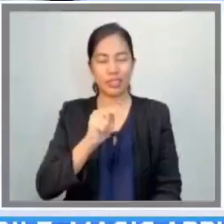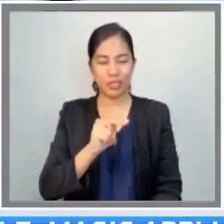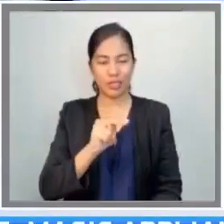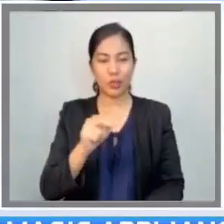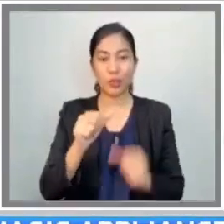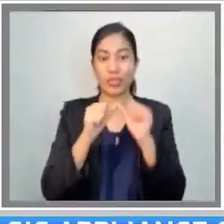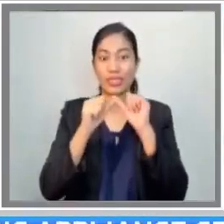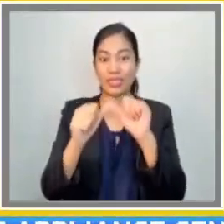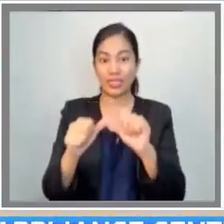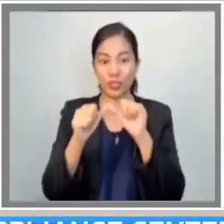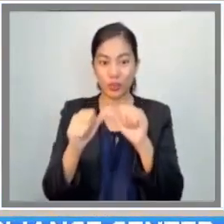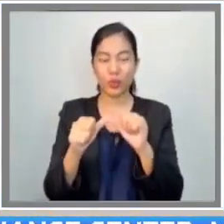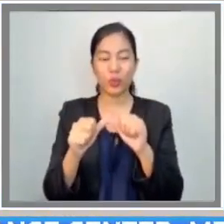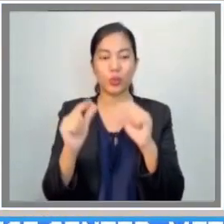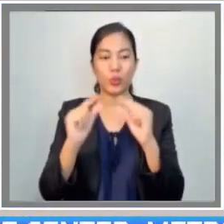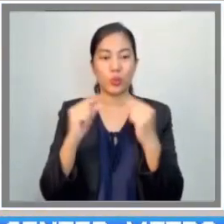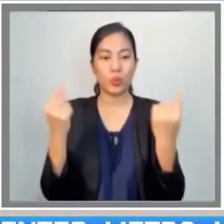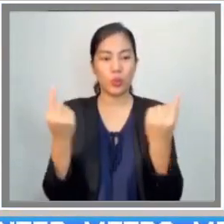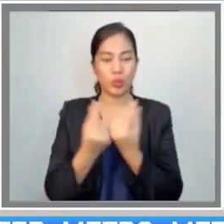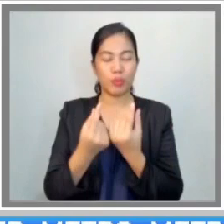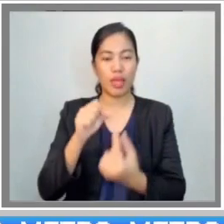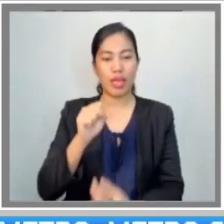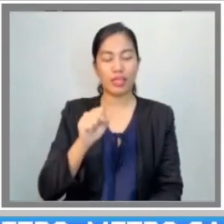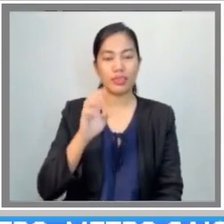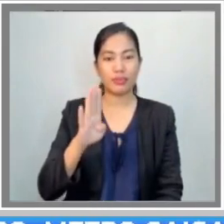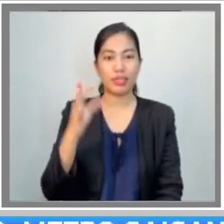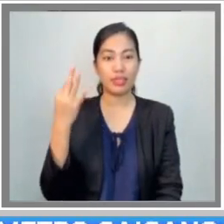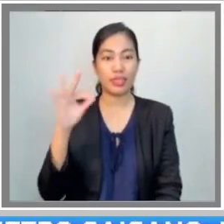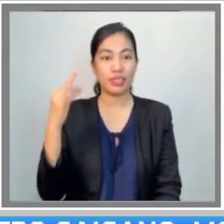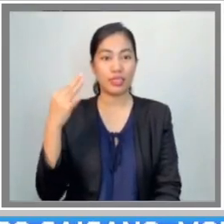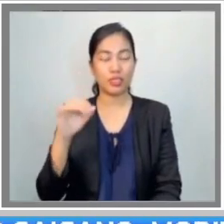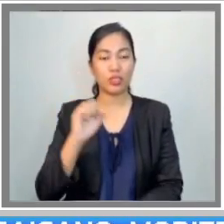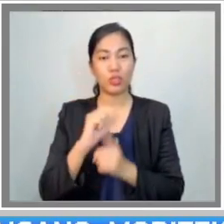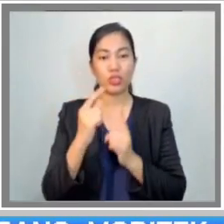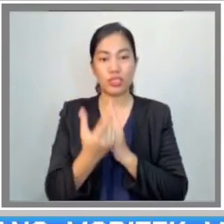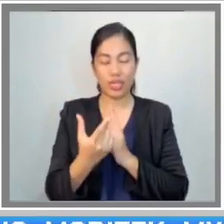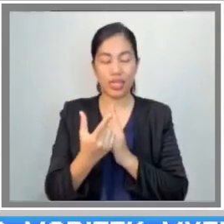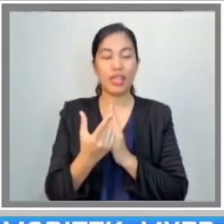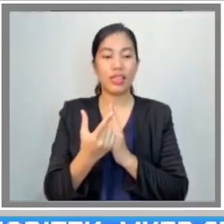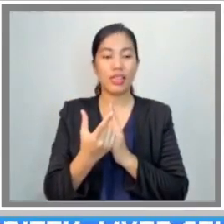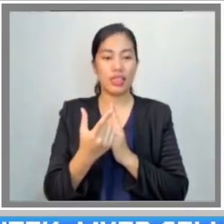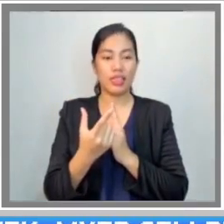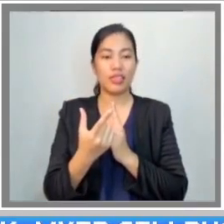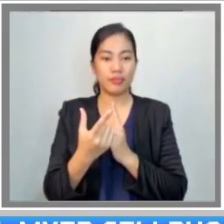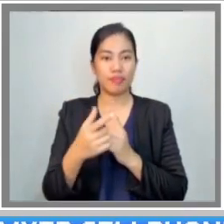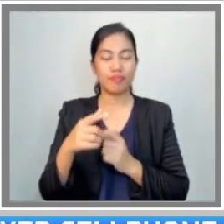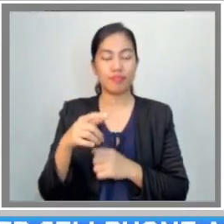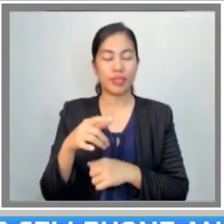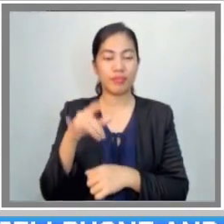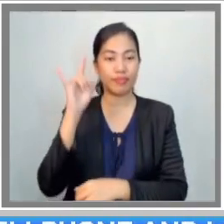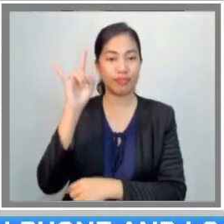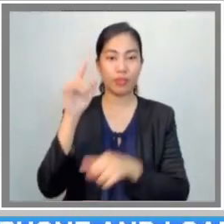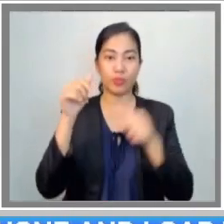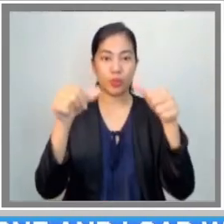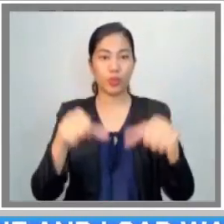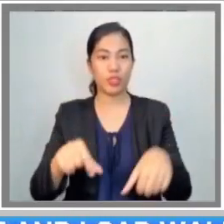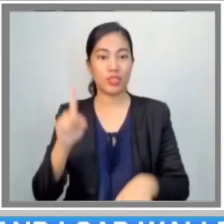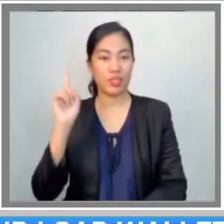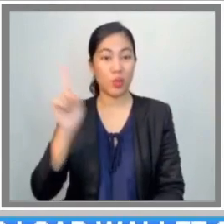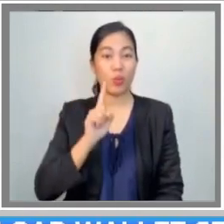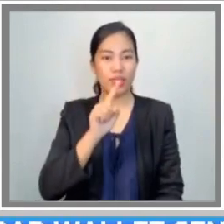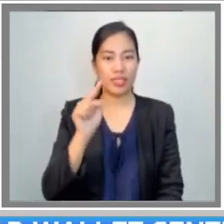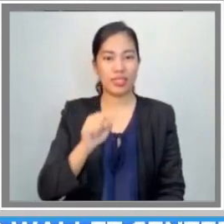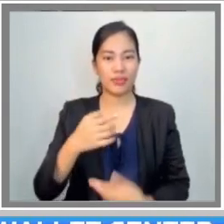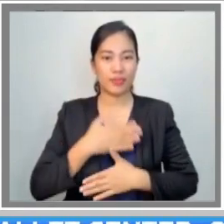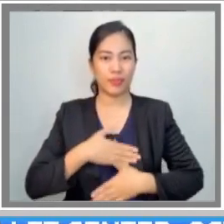SB19. Sa social media, nag-post ang 1Z Entertainment na may amicable agreement na raw sila ng dating agency